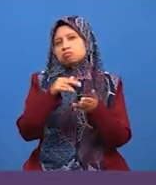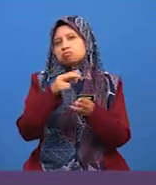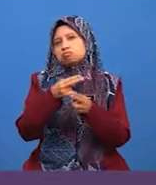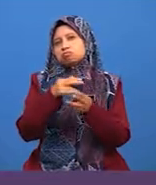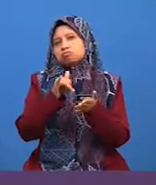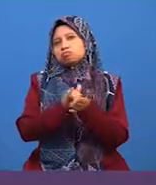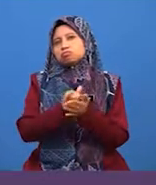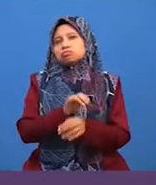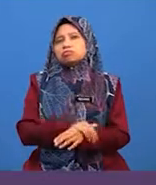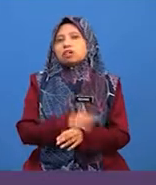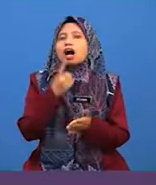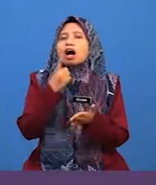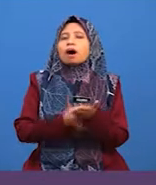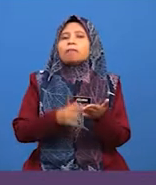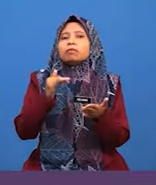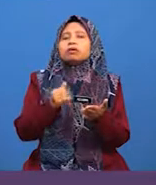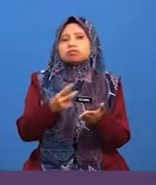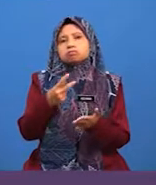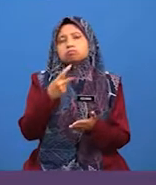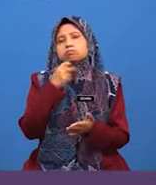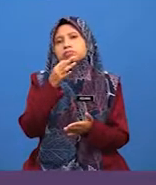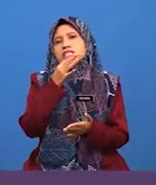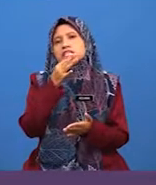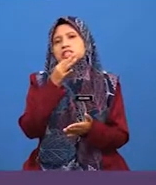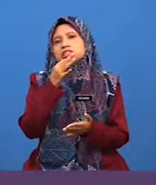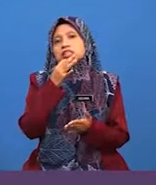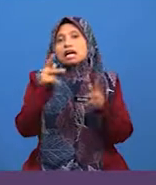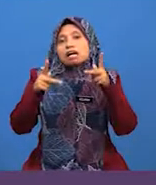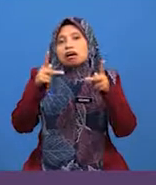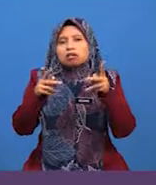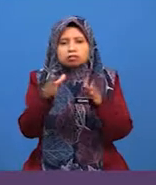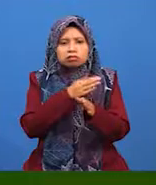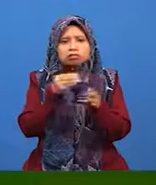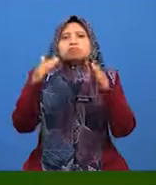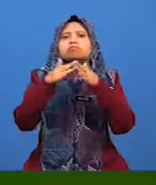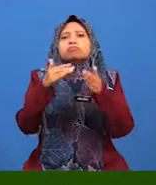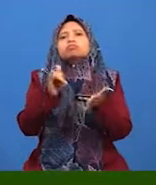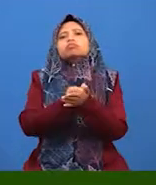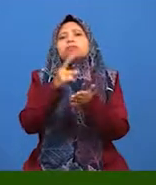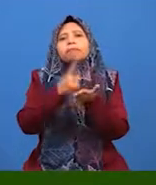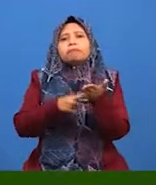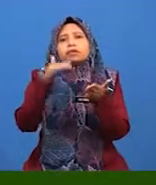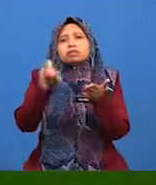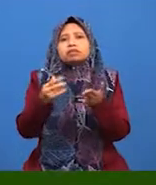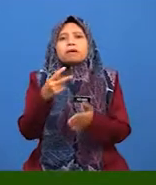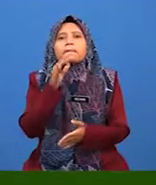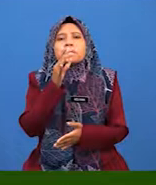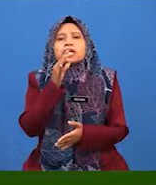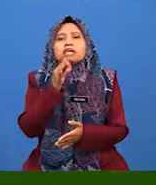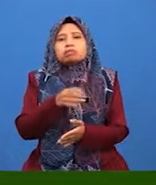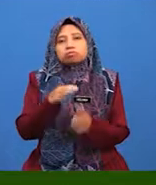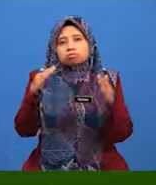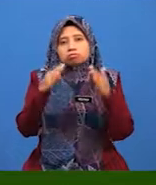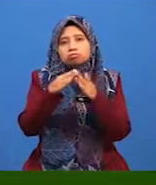Apakah yang peliknya dengan kereta dan rumah itu? Ya, kereta